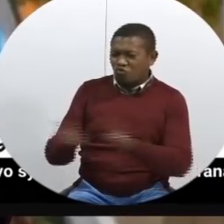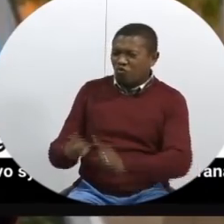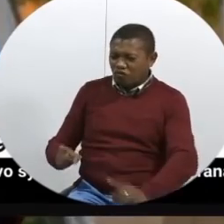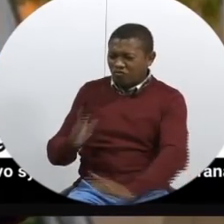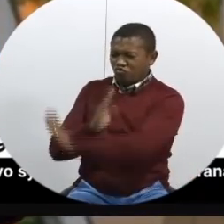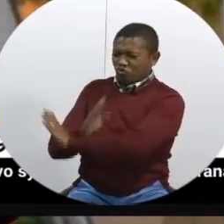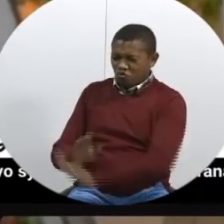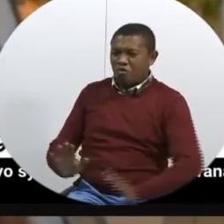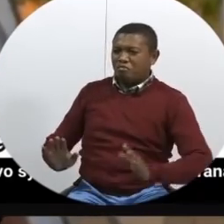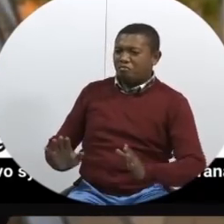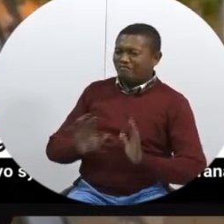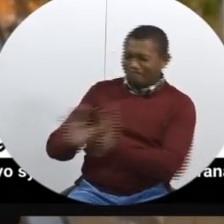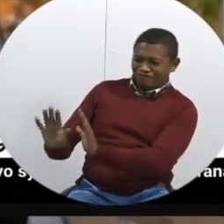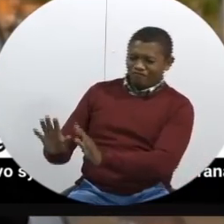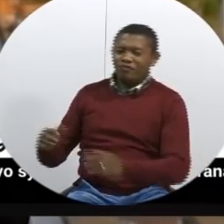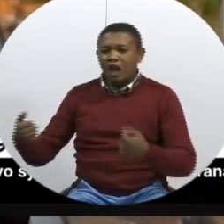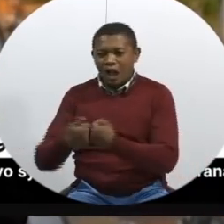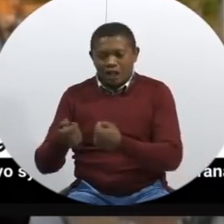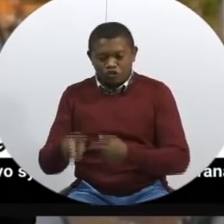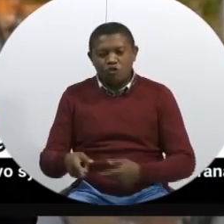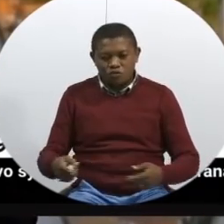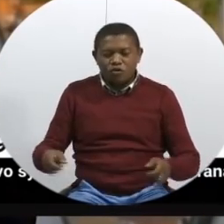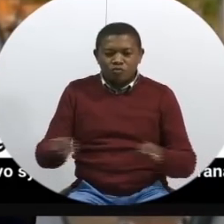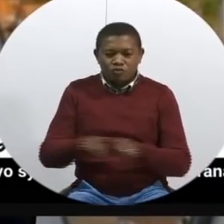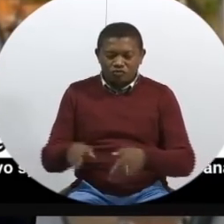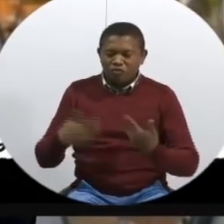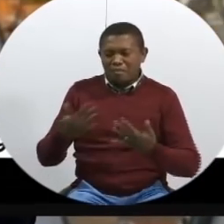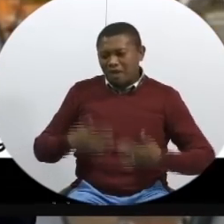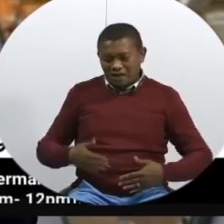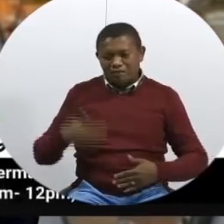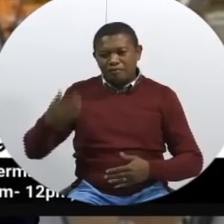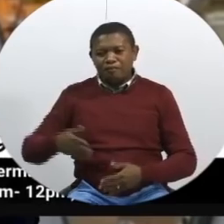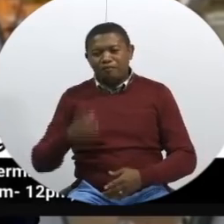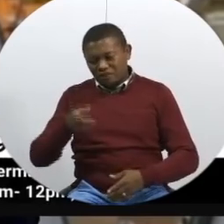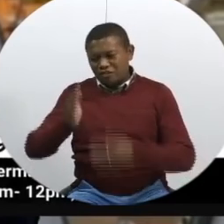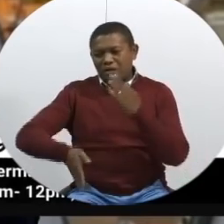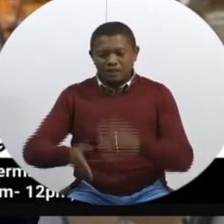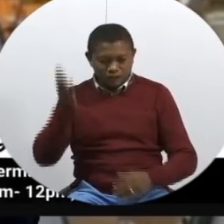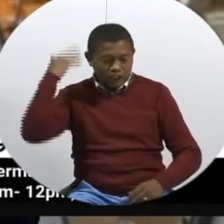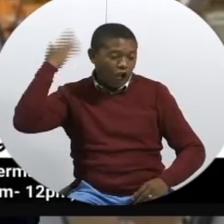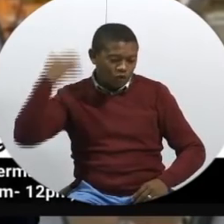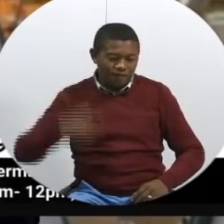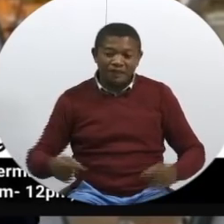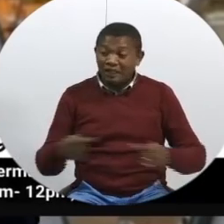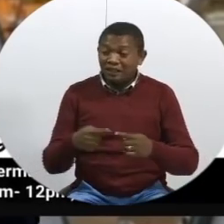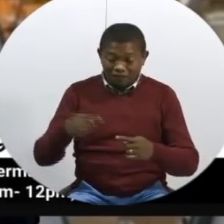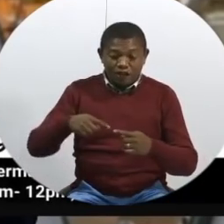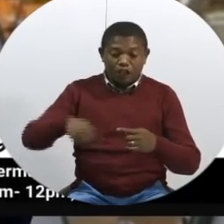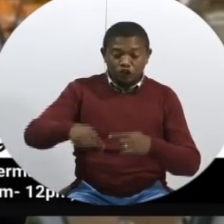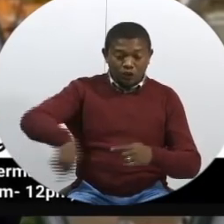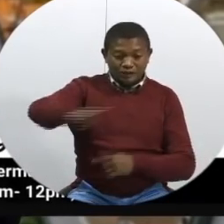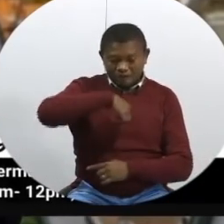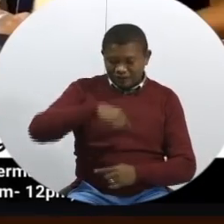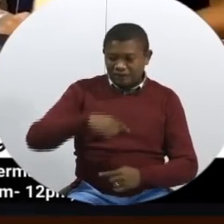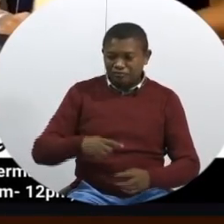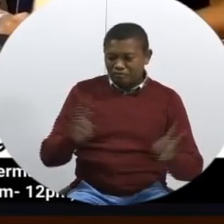amintsika, ary namoizany ny ainy mihitsy aza izany zavatra any. Ankehitriny raha miatrika an'itya